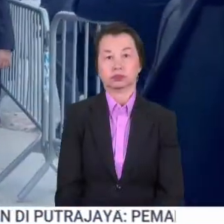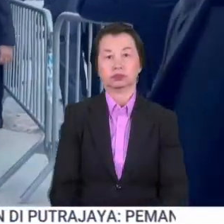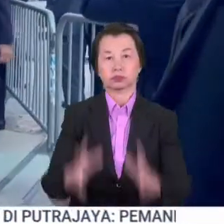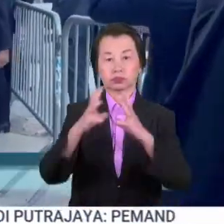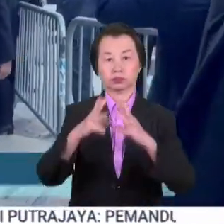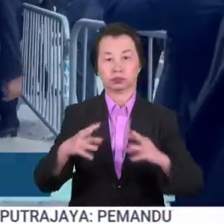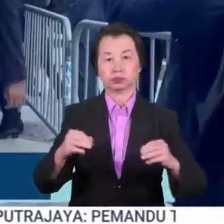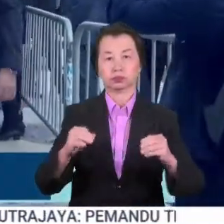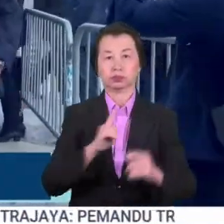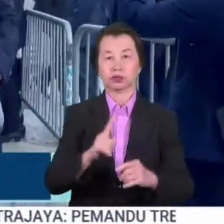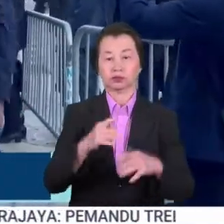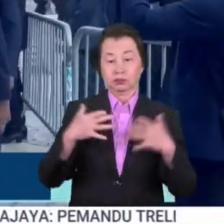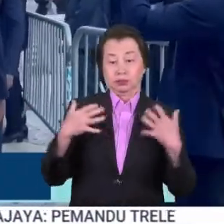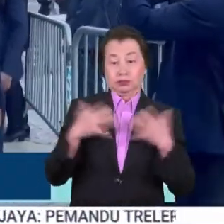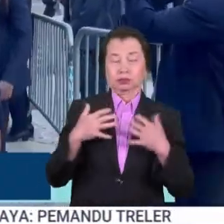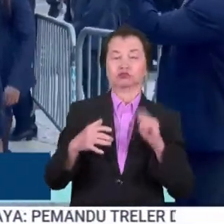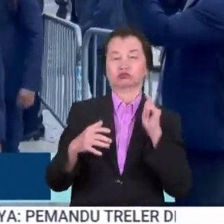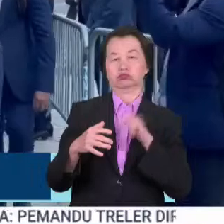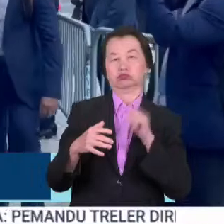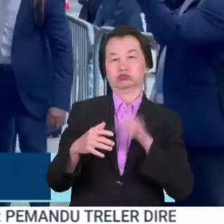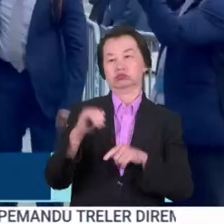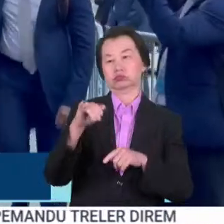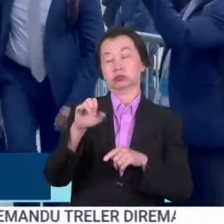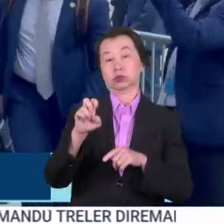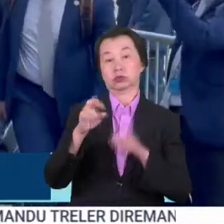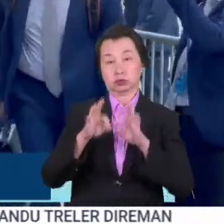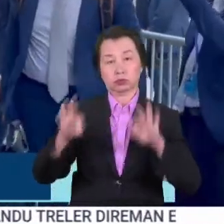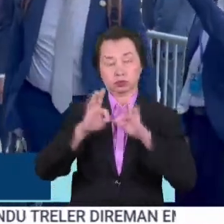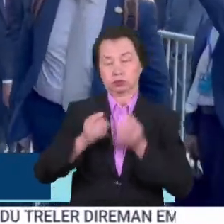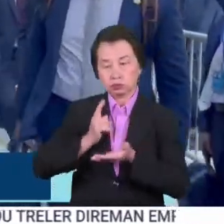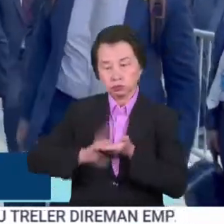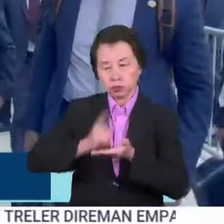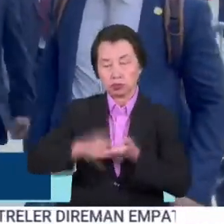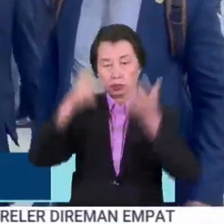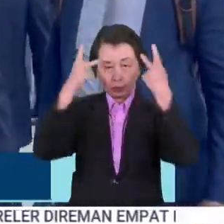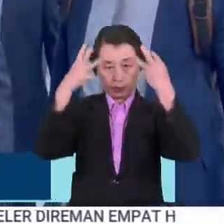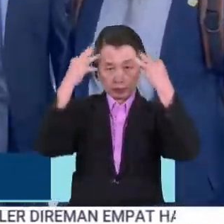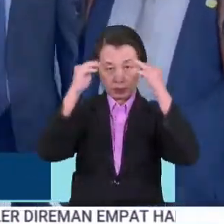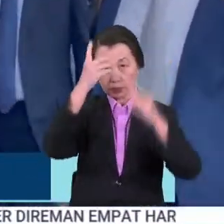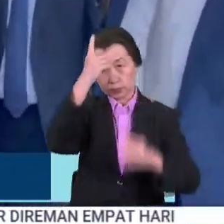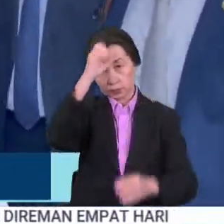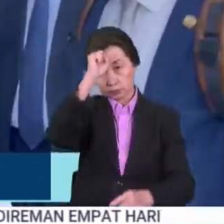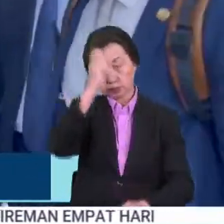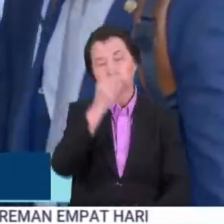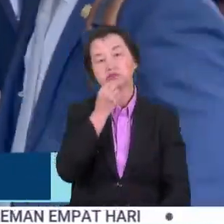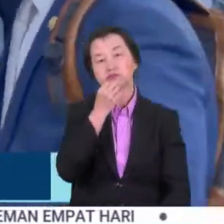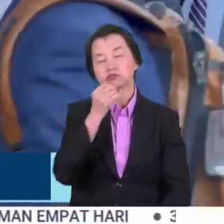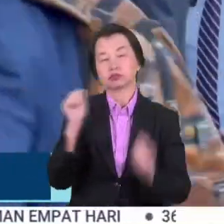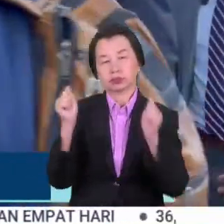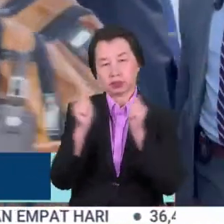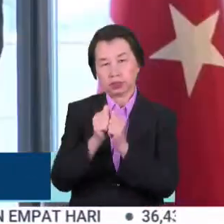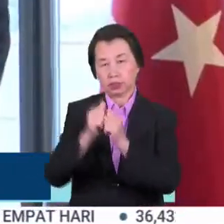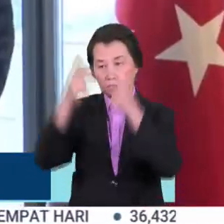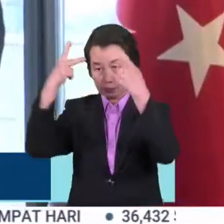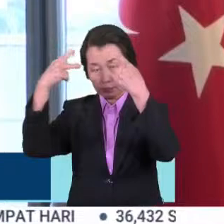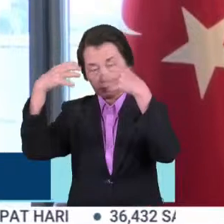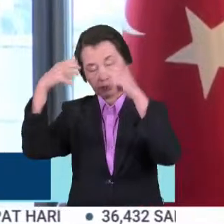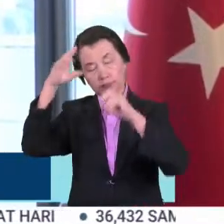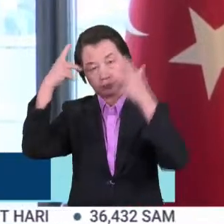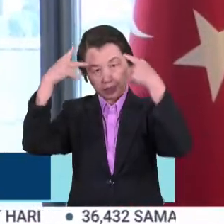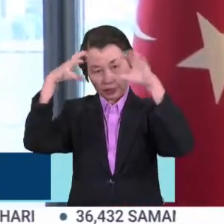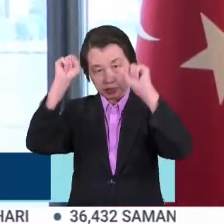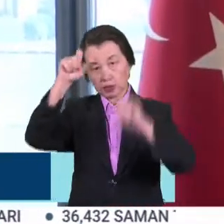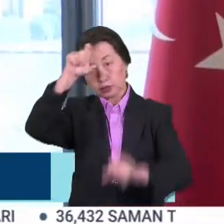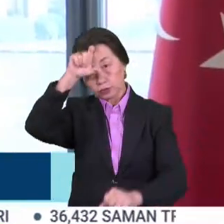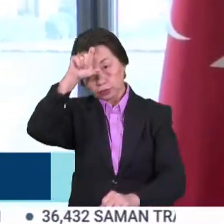Menangani Islamofobia menjadi antara isu utama yang dibincangkan Perdana Menteri Datuk Seri Anwar Ibrahim bersama Presiden Turki Recep Tayyip